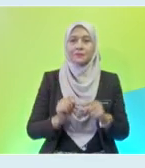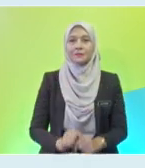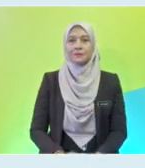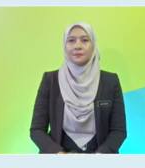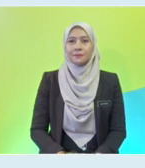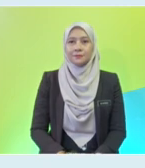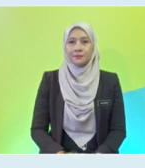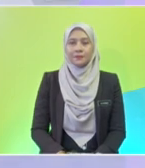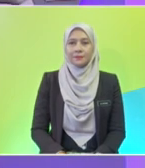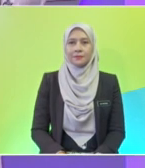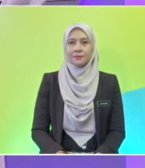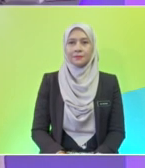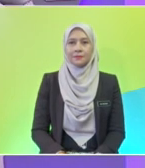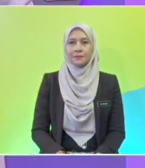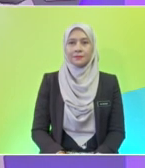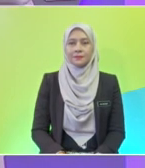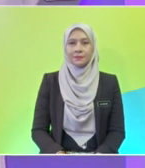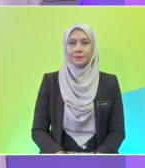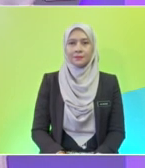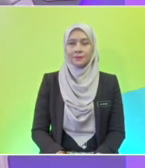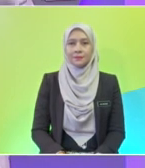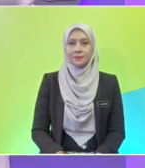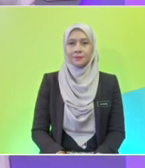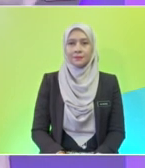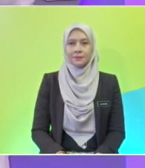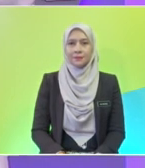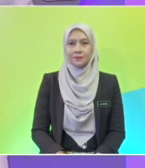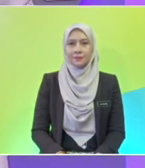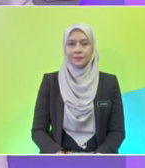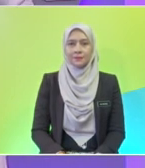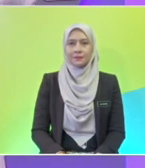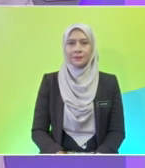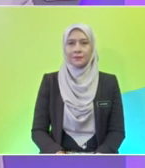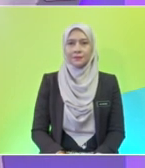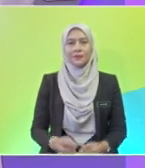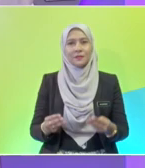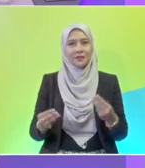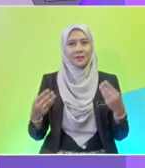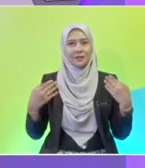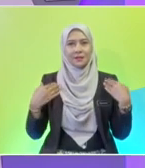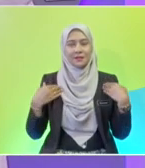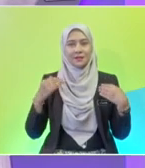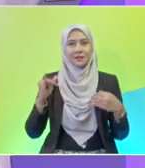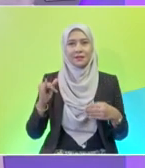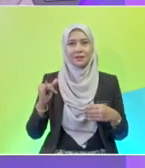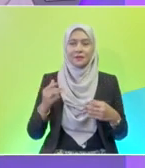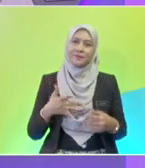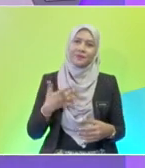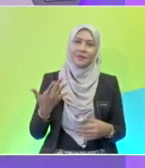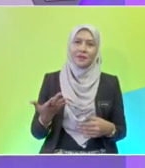tajuk ini yaitu kosmetik murid-murid belajar jangan ingat kimia ini belajar tidak belajar